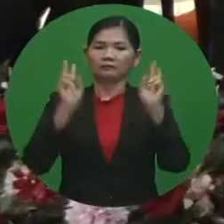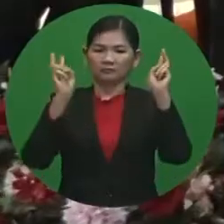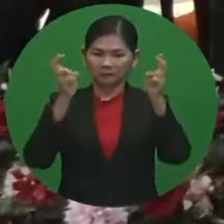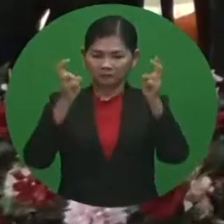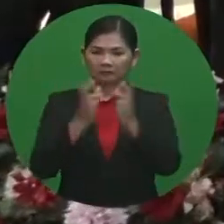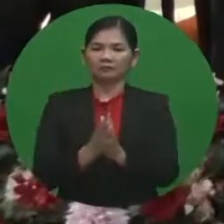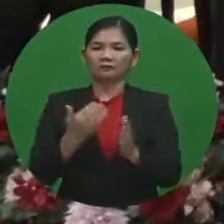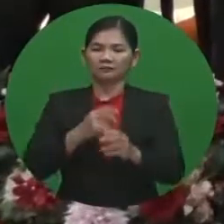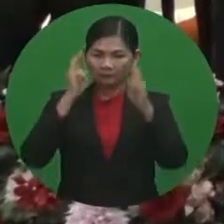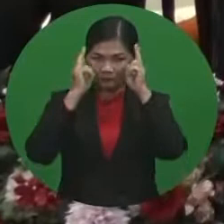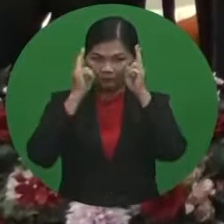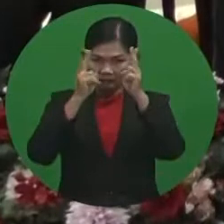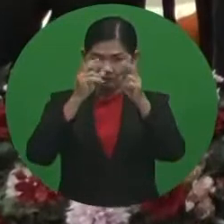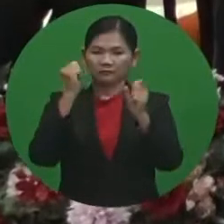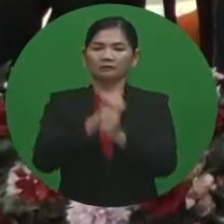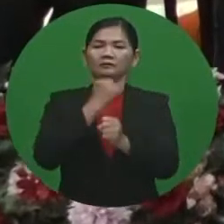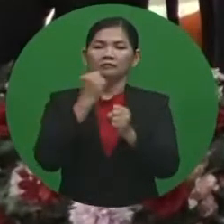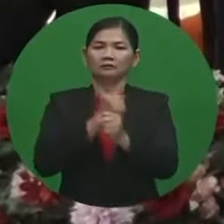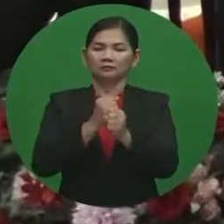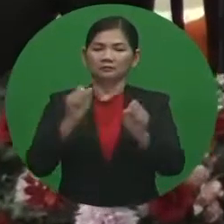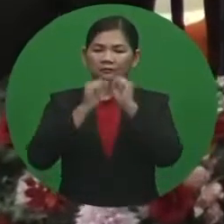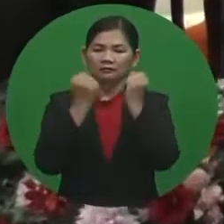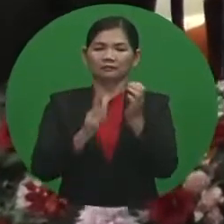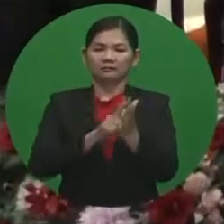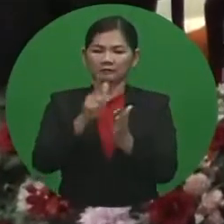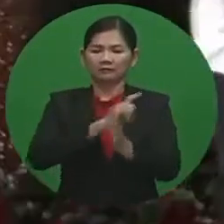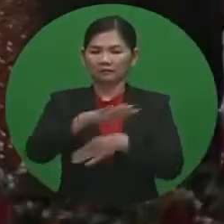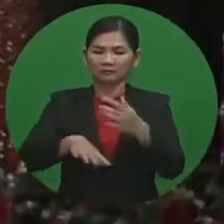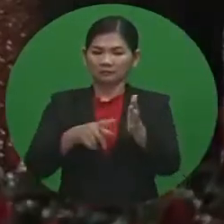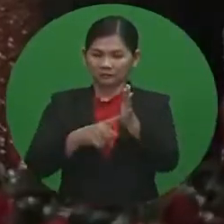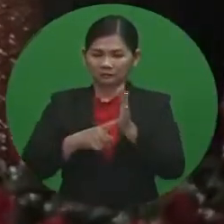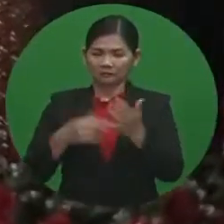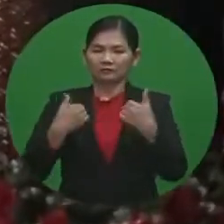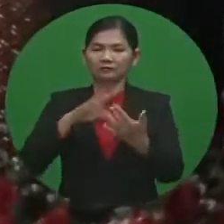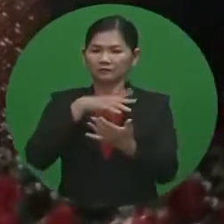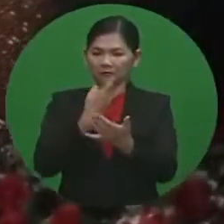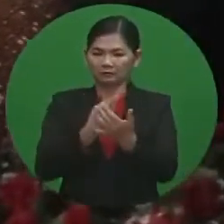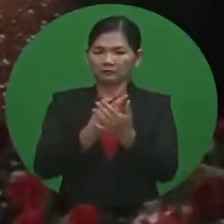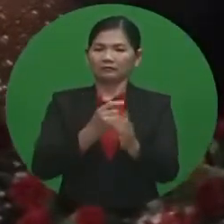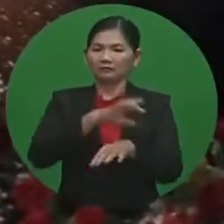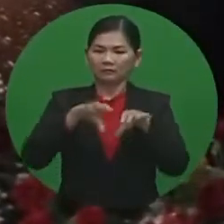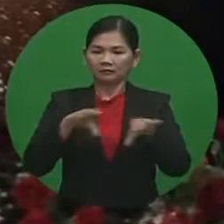ថាការអប់រំគឺជាភារកិច្ចរបស់សង្គមជាតិទាំងមូលដែលទាមទារឲ្យមានការចូលរួមពីគ្រ